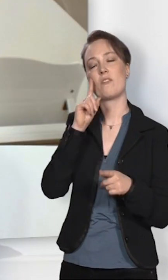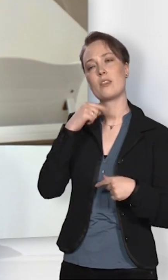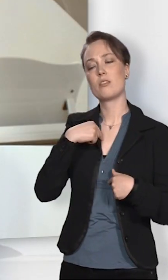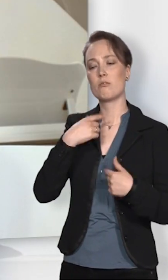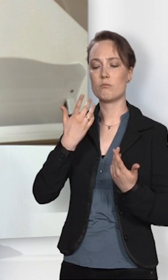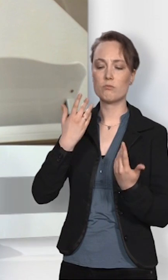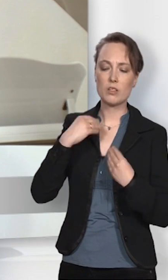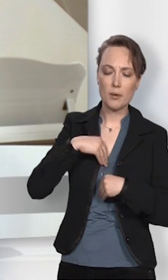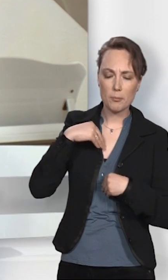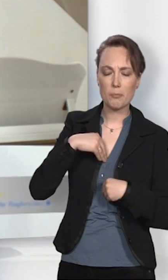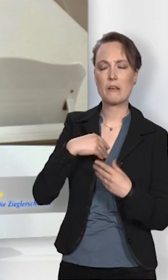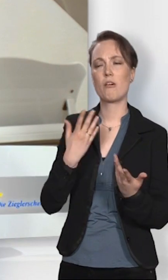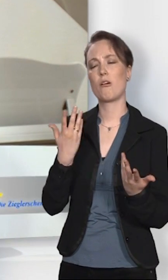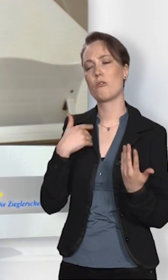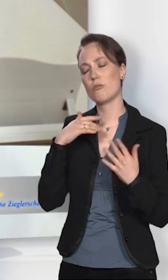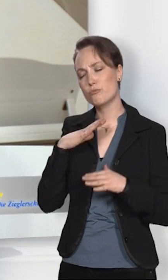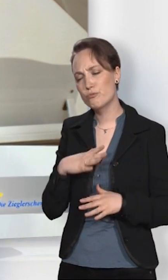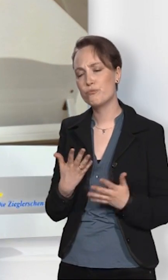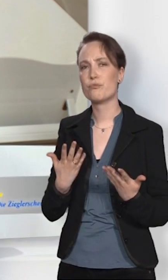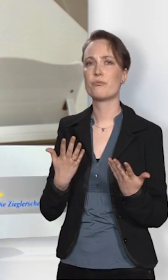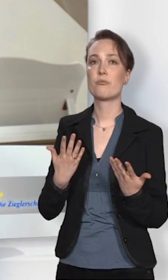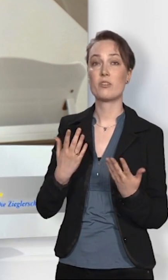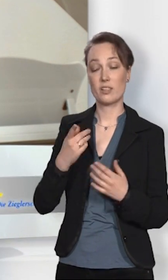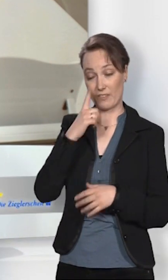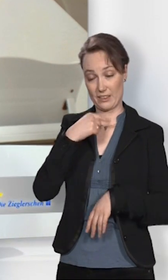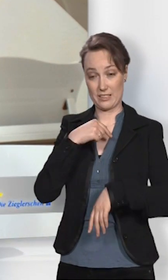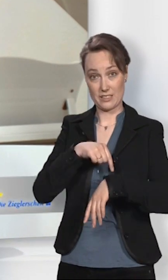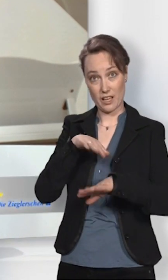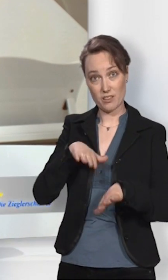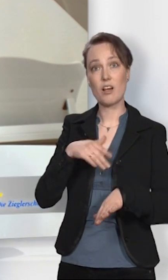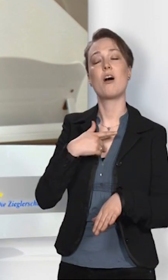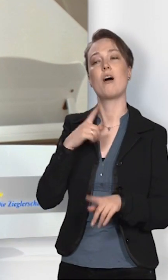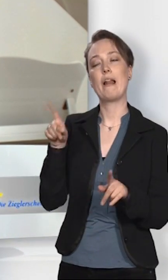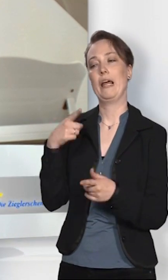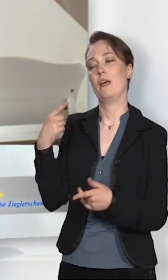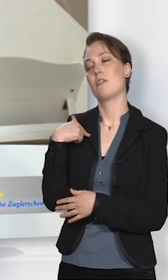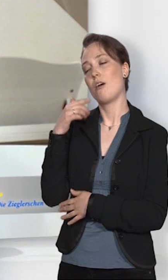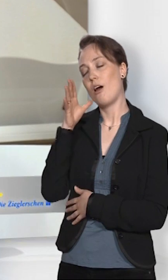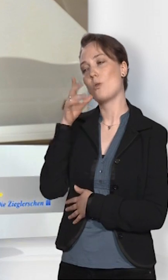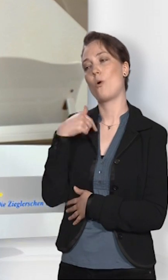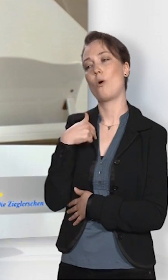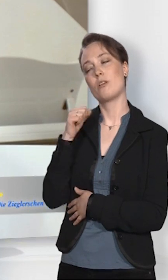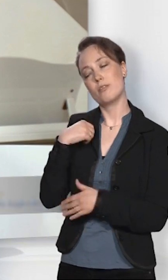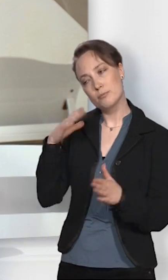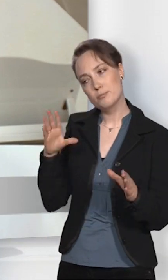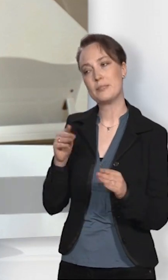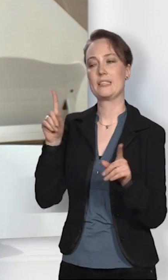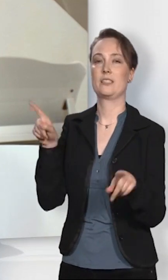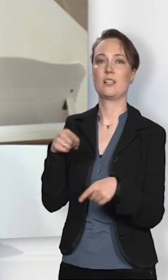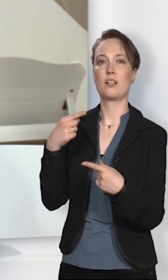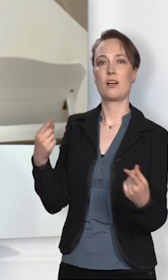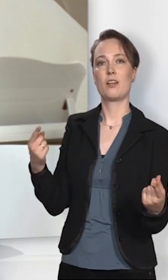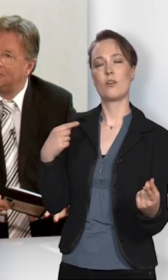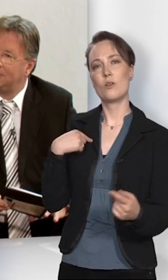bin, dass ich, wenn ich die Zeit finde, dass ich mir ein Lied anhören kann, wo ich mitsingen kann und wo ich mir denken